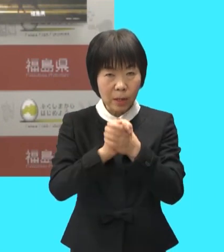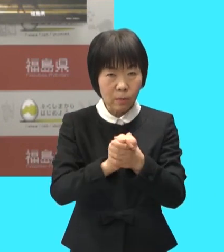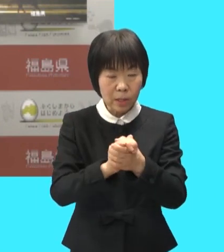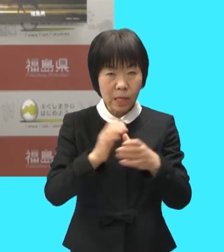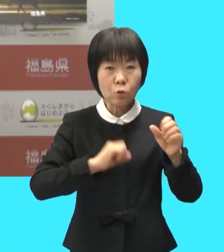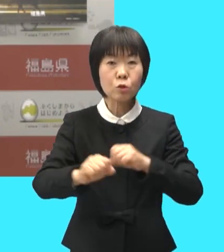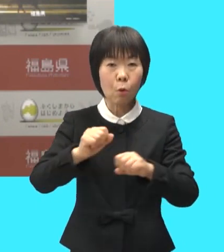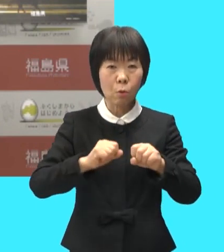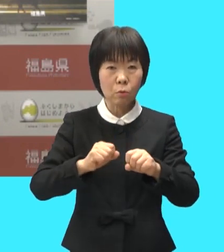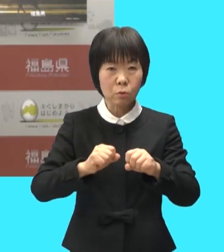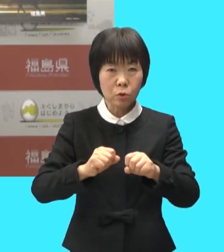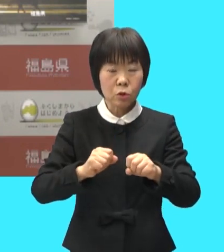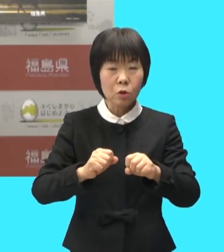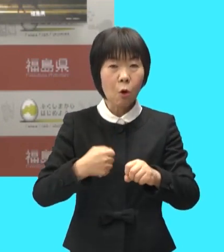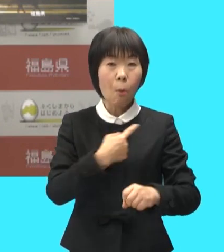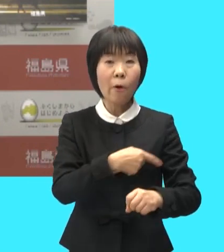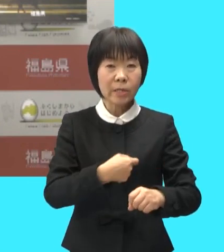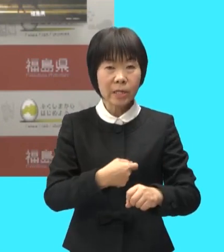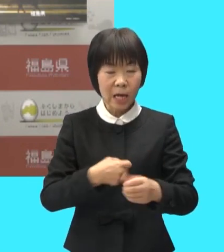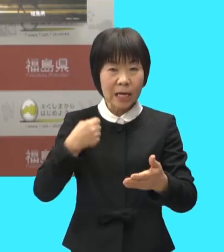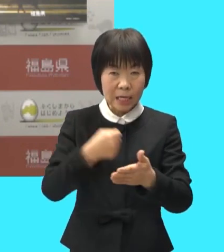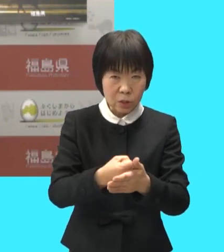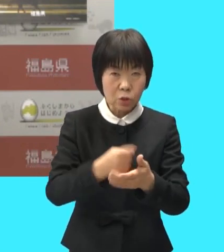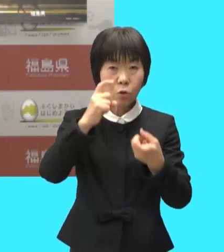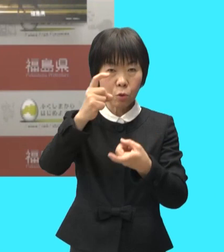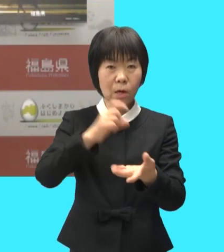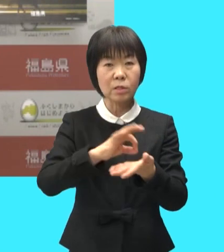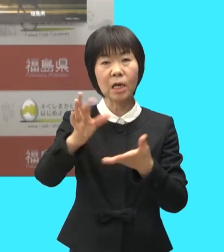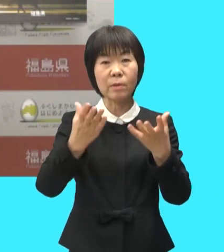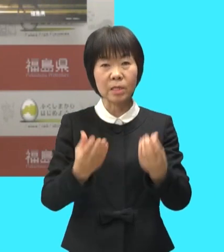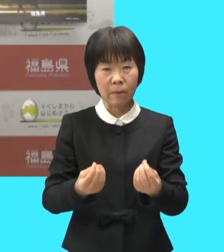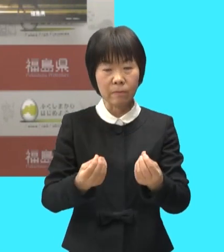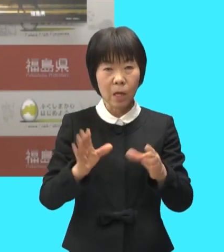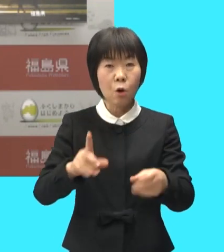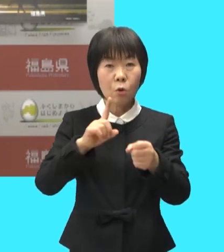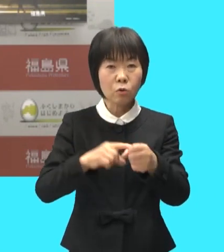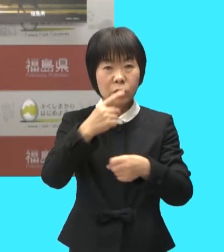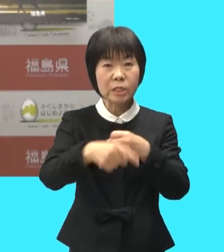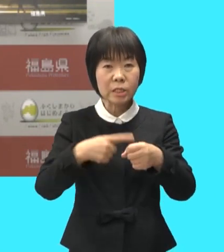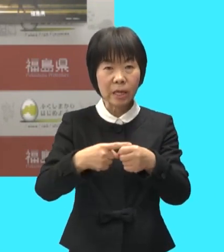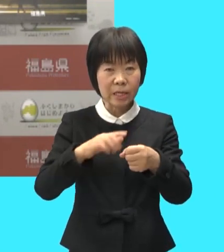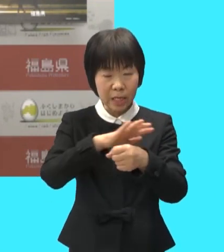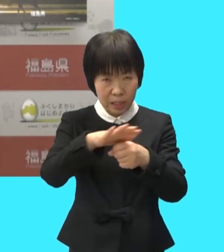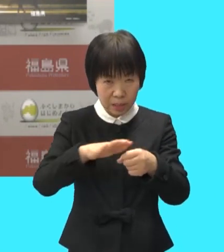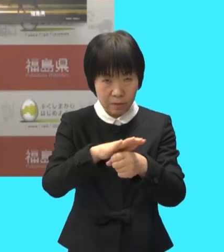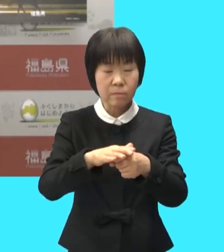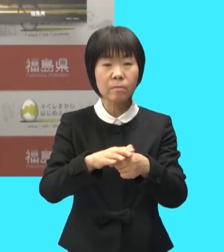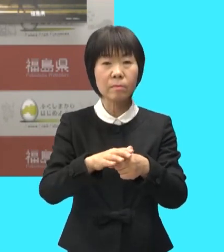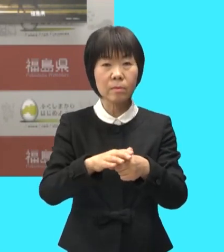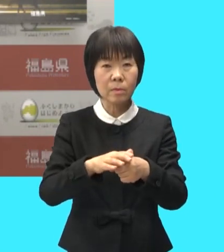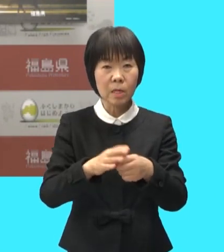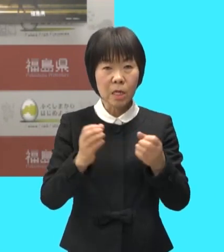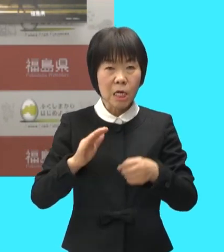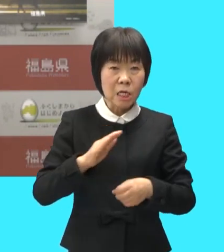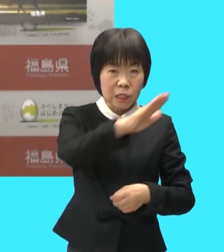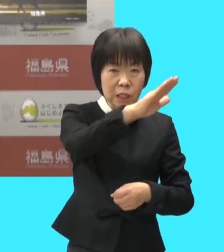そういう思いで決意という言葉を使わせていただきました。やはり今年1年、大事な1年となります。